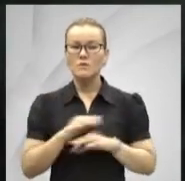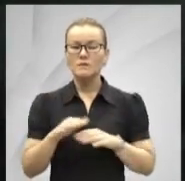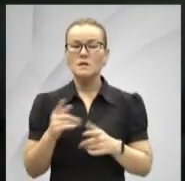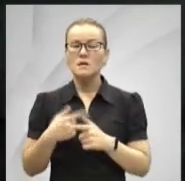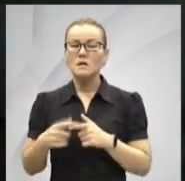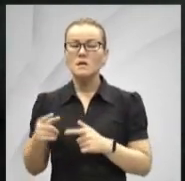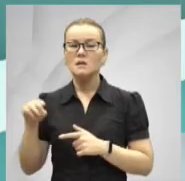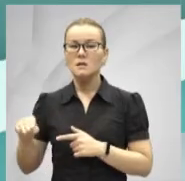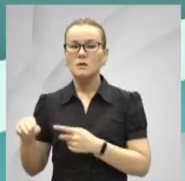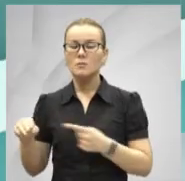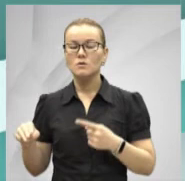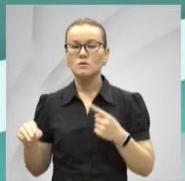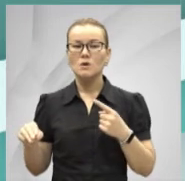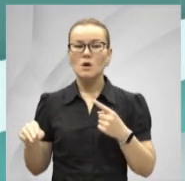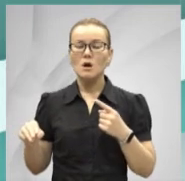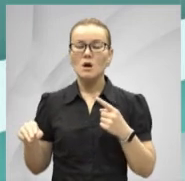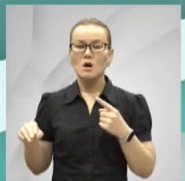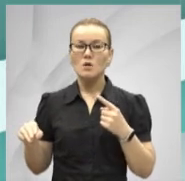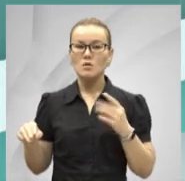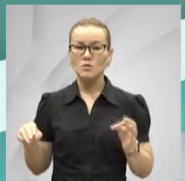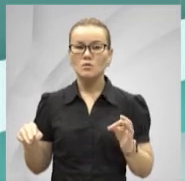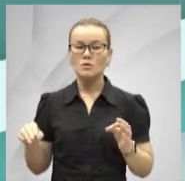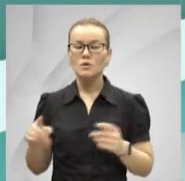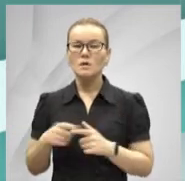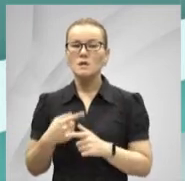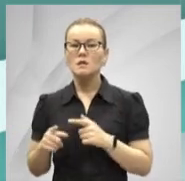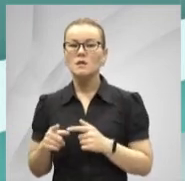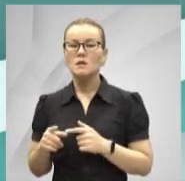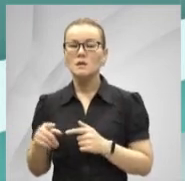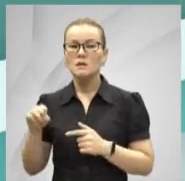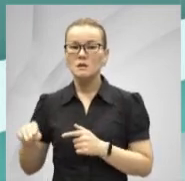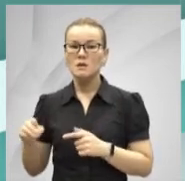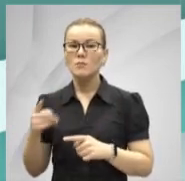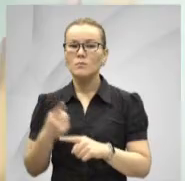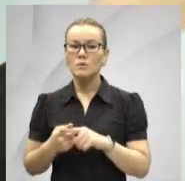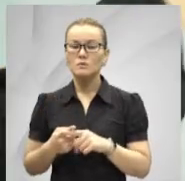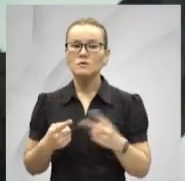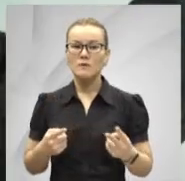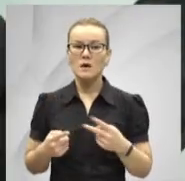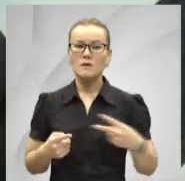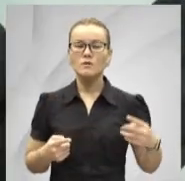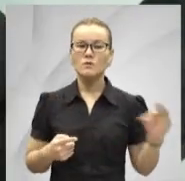1 равно 0, или t прибавить 2 равно 0.